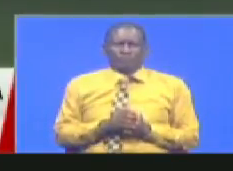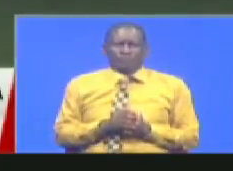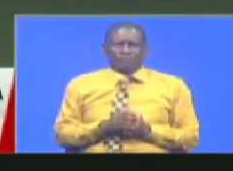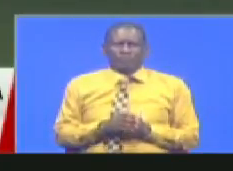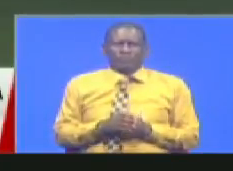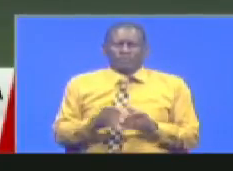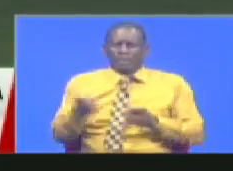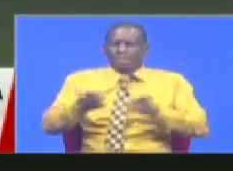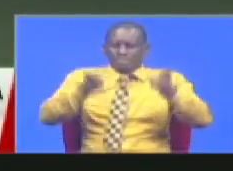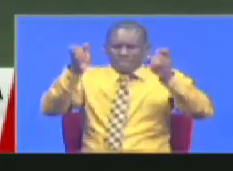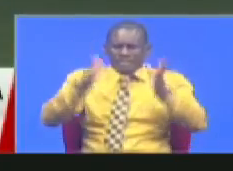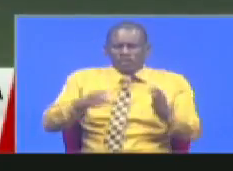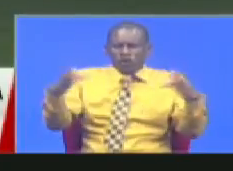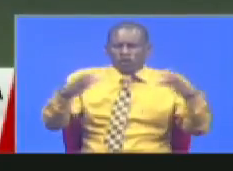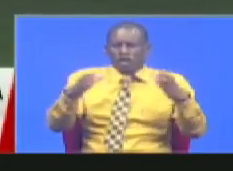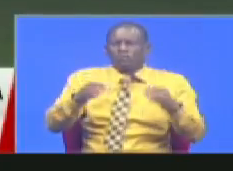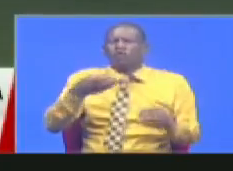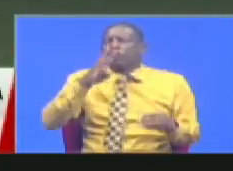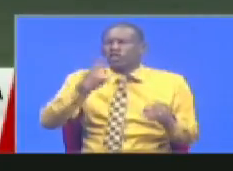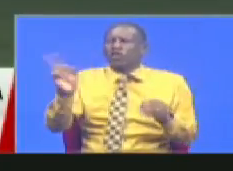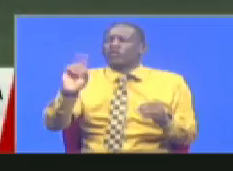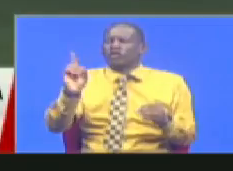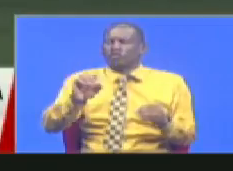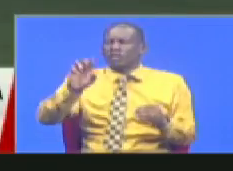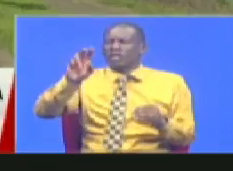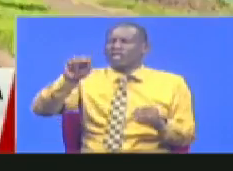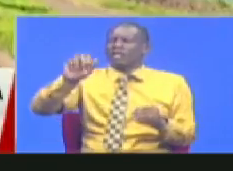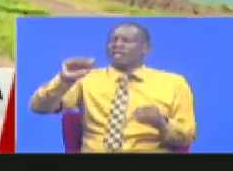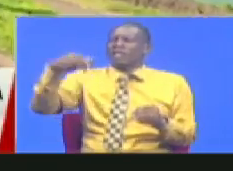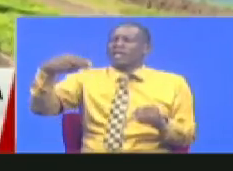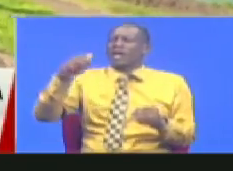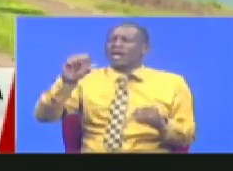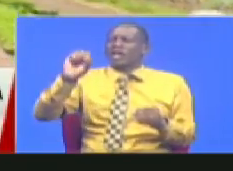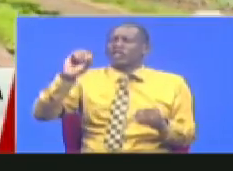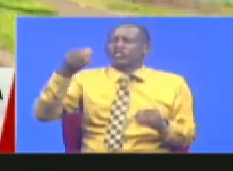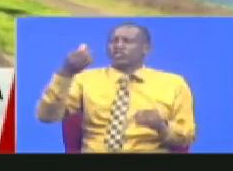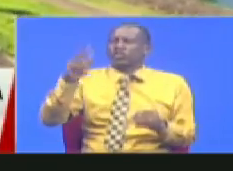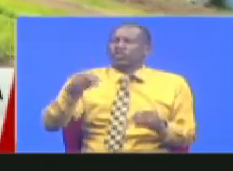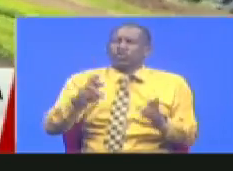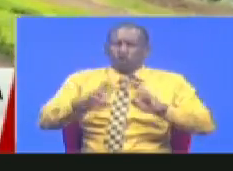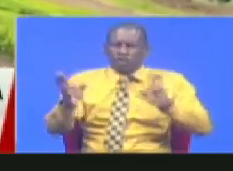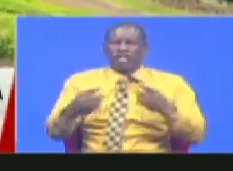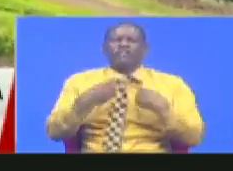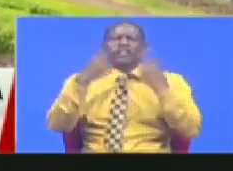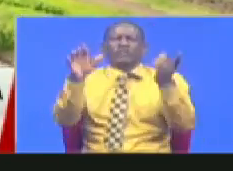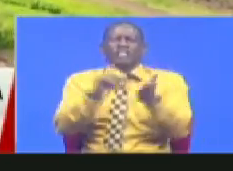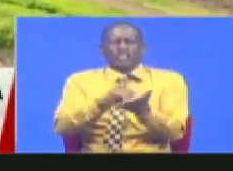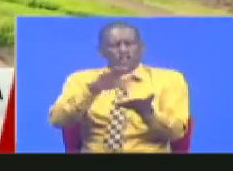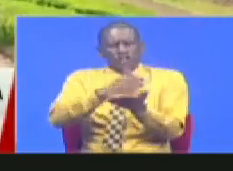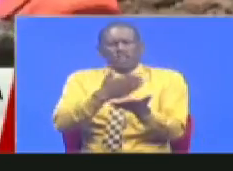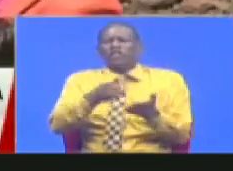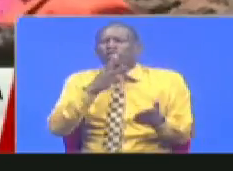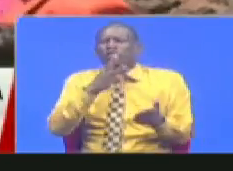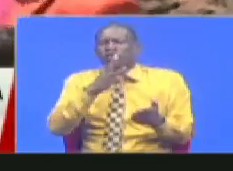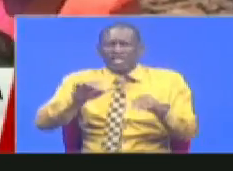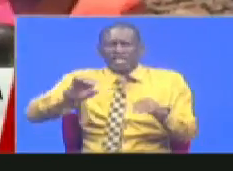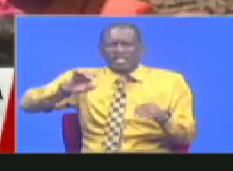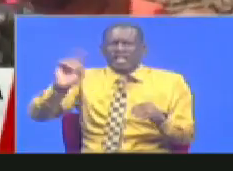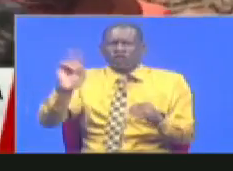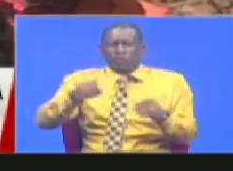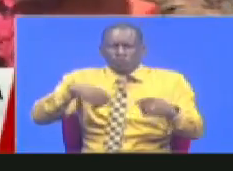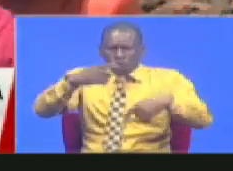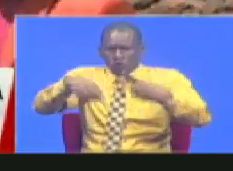Meneja mkurugenzi wa kampuni ya maji Nairobi na Hashon Muguna tayari ametangaza kuwa mgao wa maji katika maeneo ya jiji utaendelea